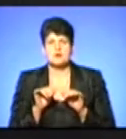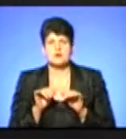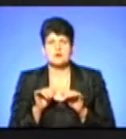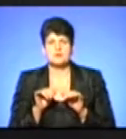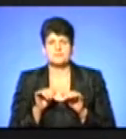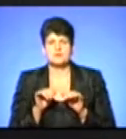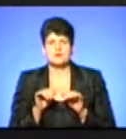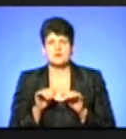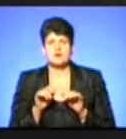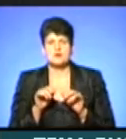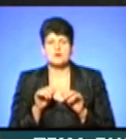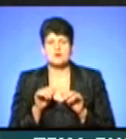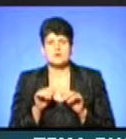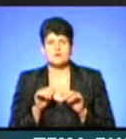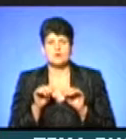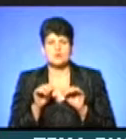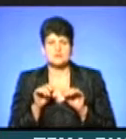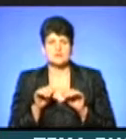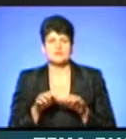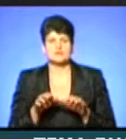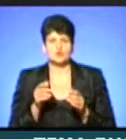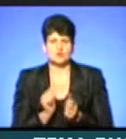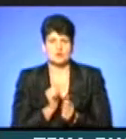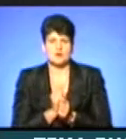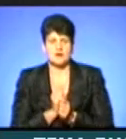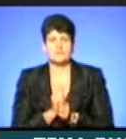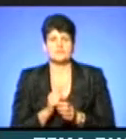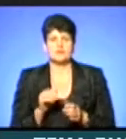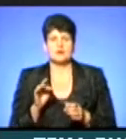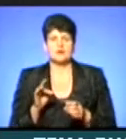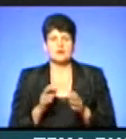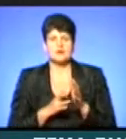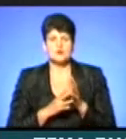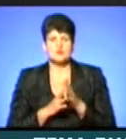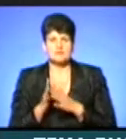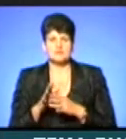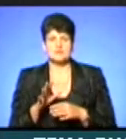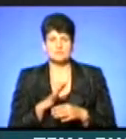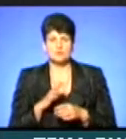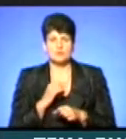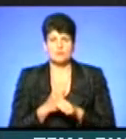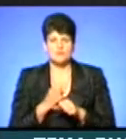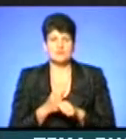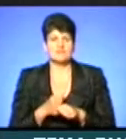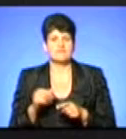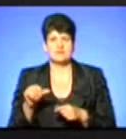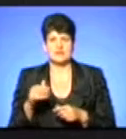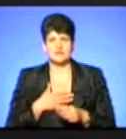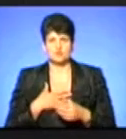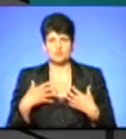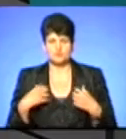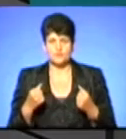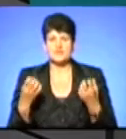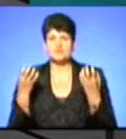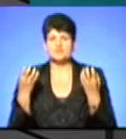оброблена пестицидами і агрохімікатами, або опале листя, вони виділяють канцерогенні речовини, які дуже шкідливі для нашого здоров'я. Ну,